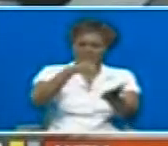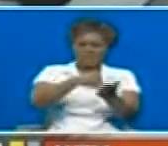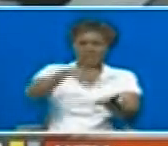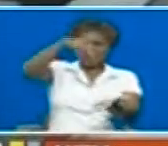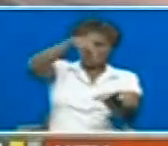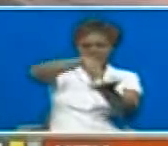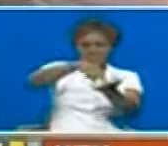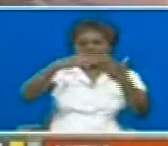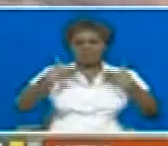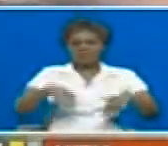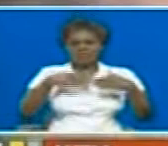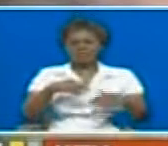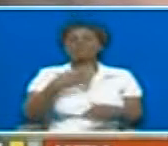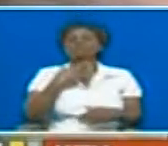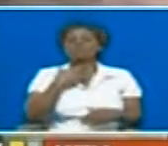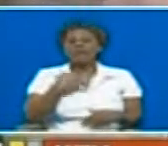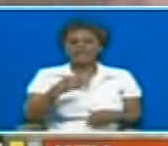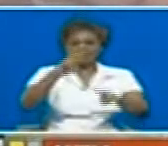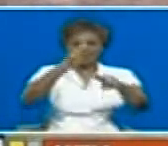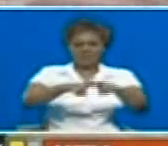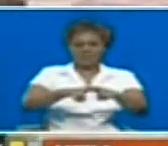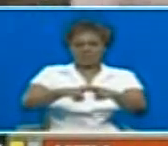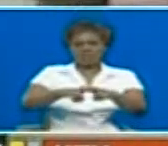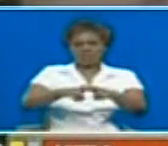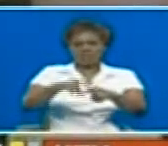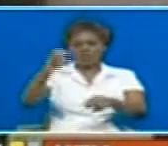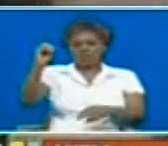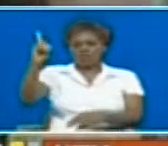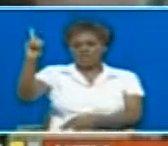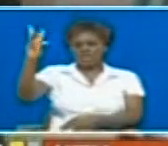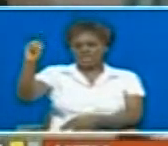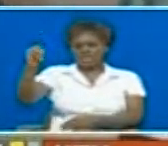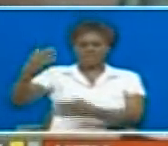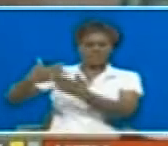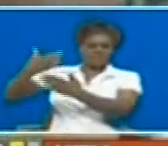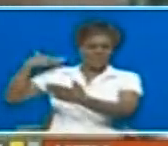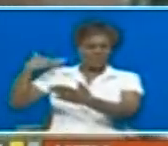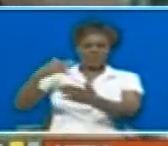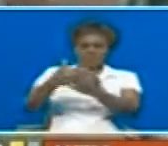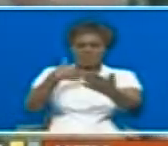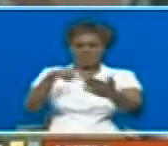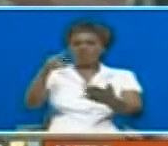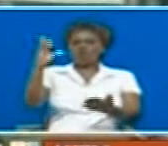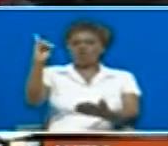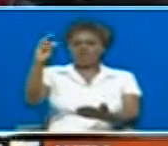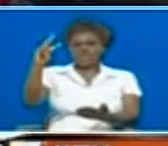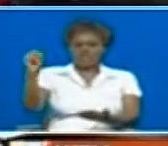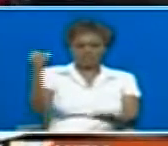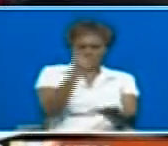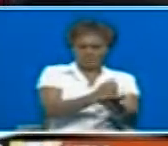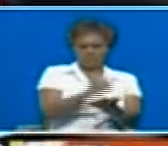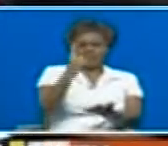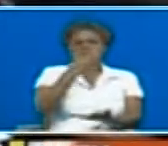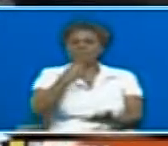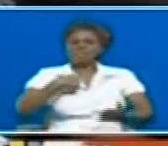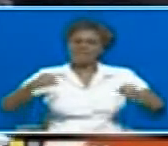wagombeaji waliokuwa wakiwania kiti hicho kwa tiketi ya chama cha ODM kabla ya chama hicho kumchagua Moses Kojwang. I am very